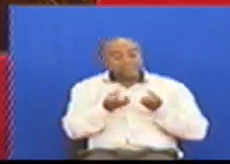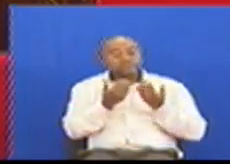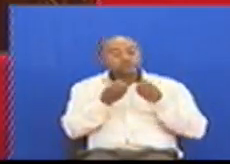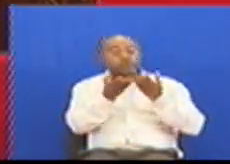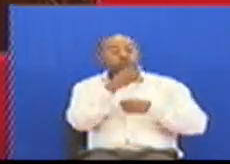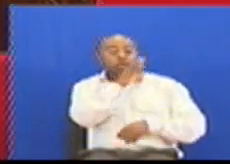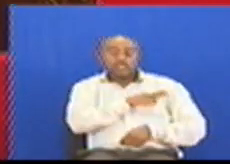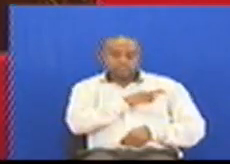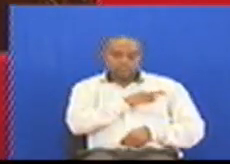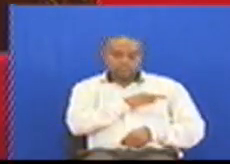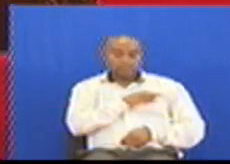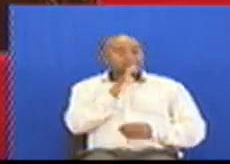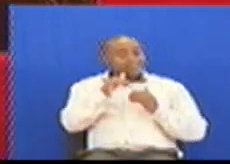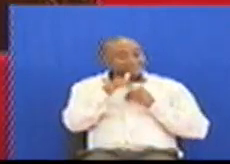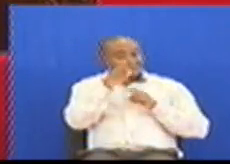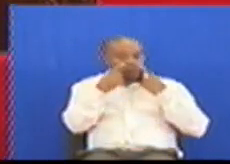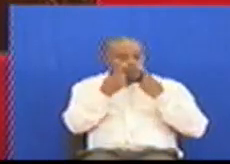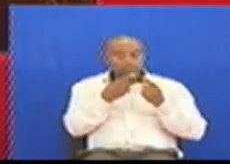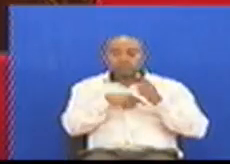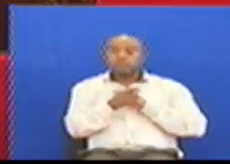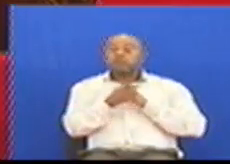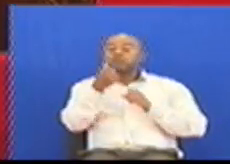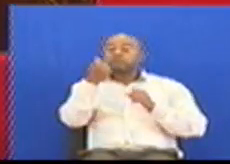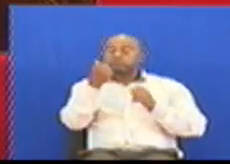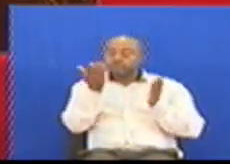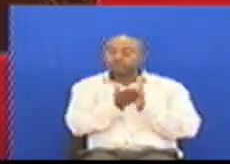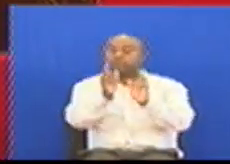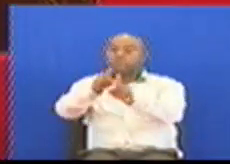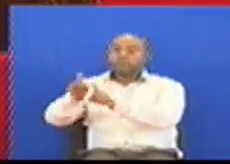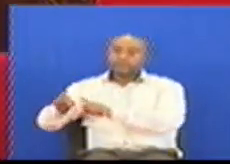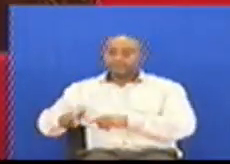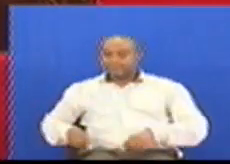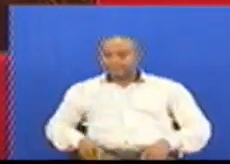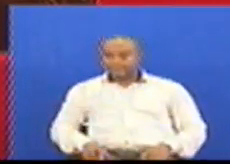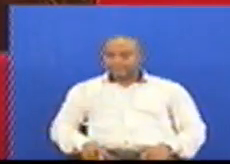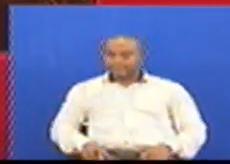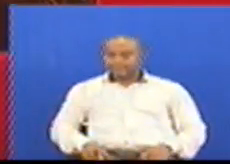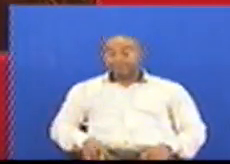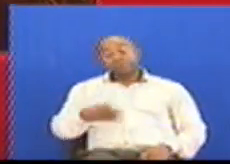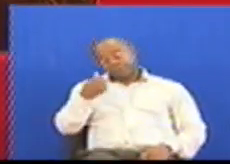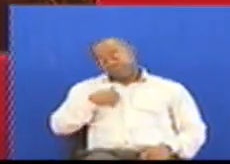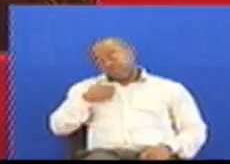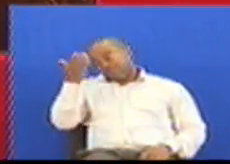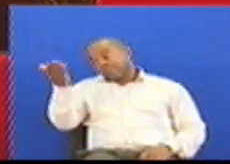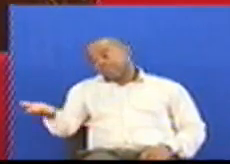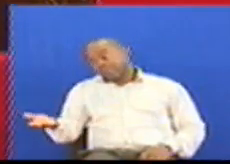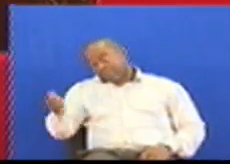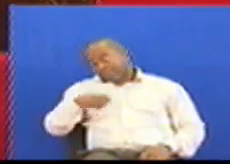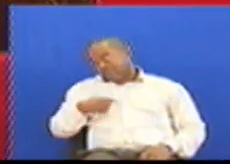katika shughuli mbalimbali za halmashauri. Kwa hiyo mimi Mheshimiwa Naibu Spika, niseme tu